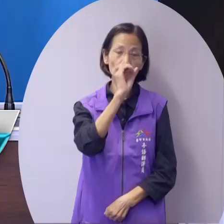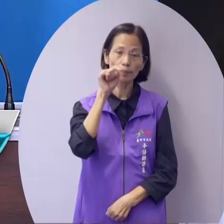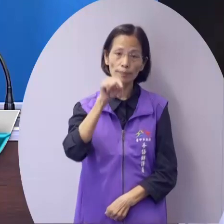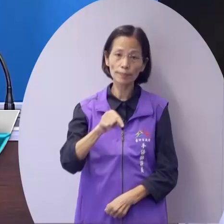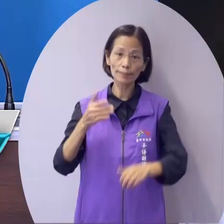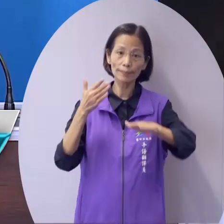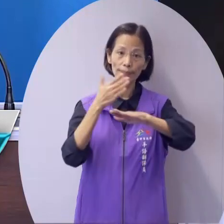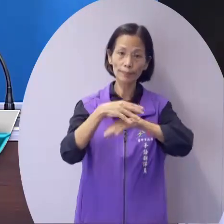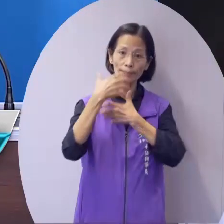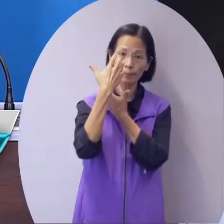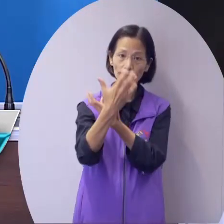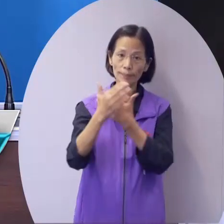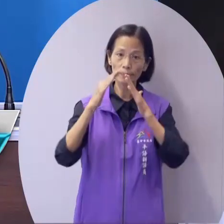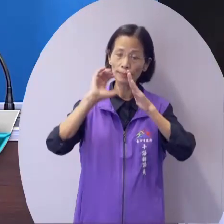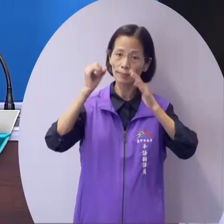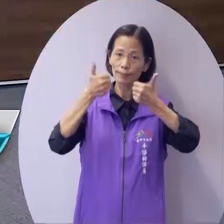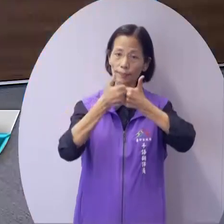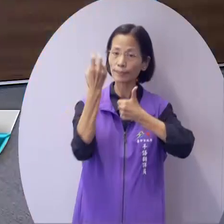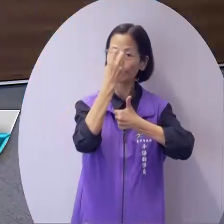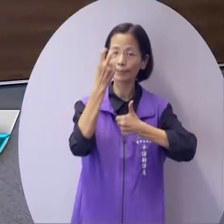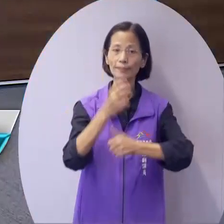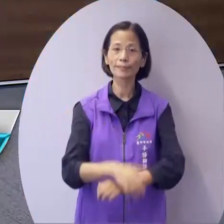本案通过，送请台中市议会审议。